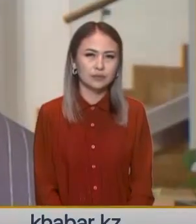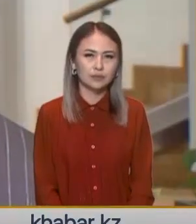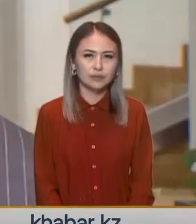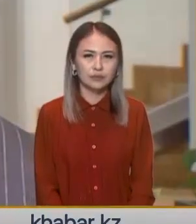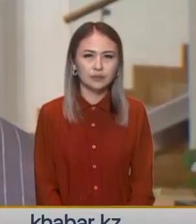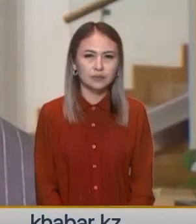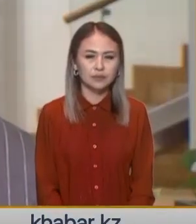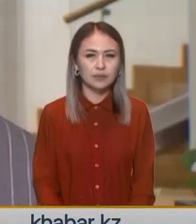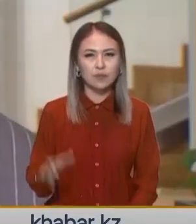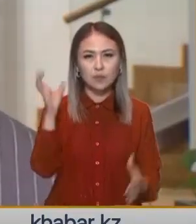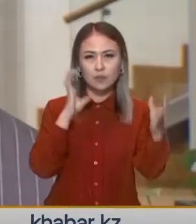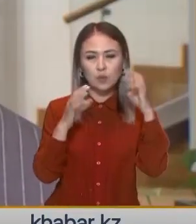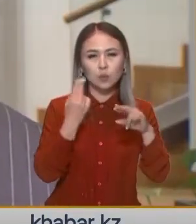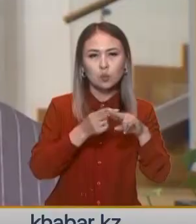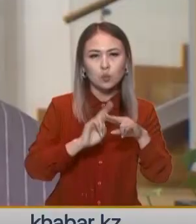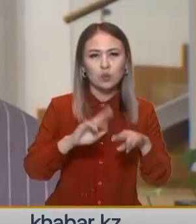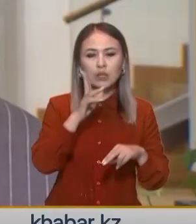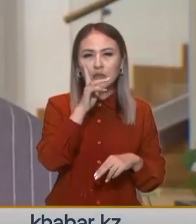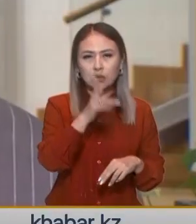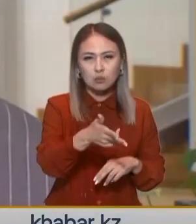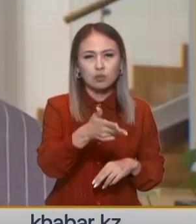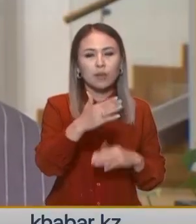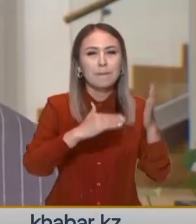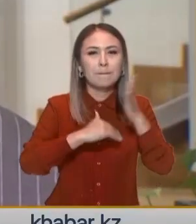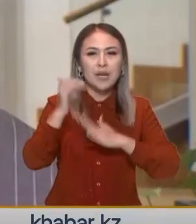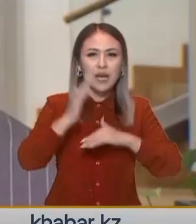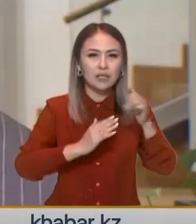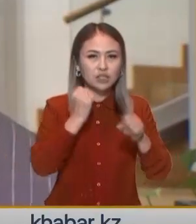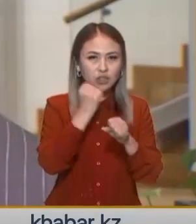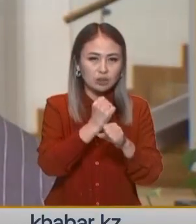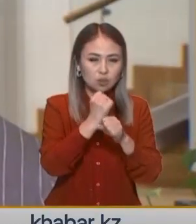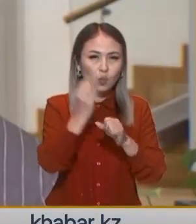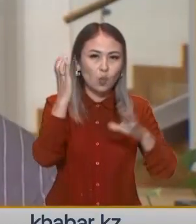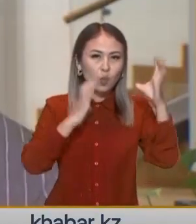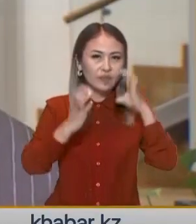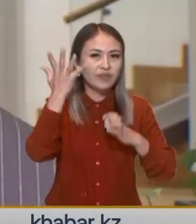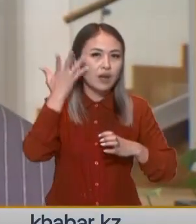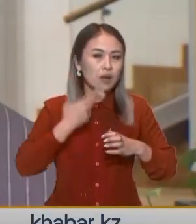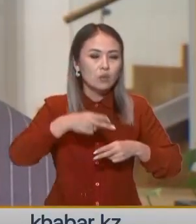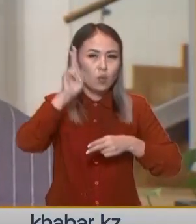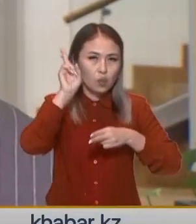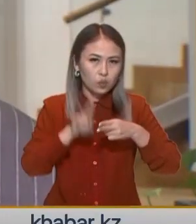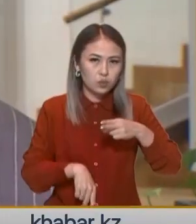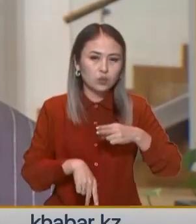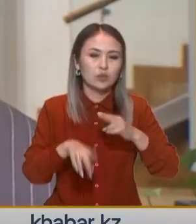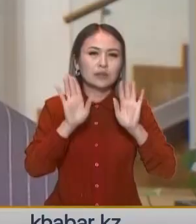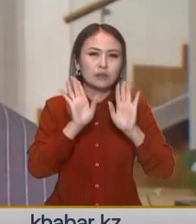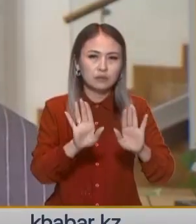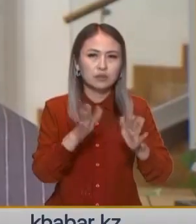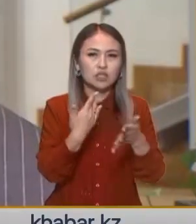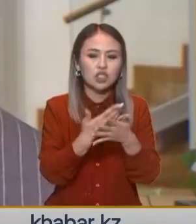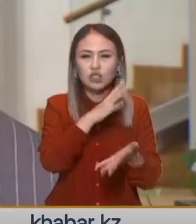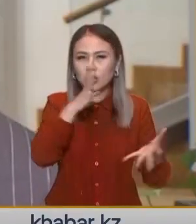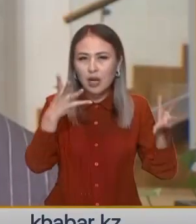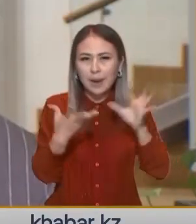Студент сол заң клиникасында 3 жыл практика жасап, университетті бітірген кезде тек қана жалпы